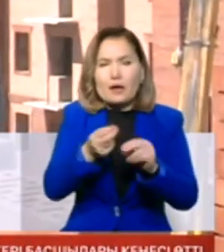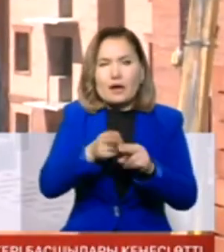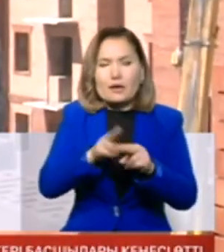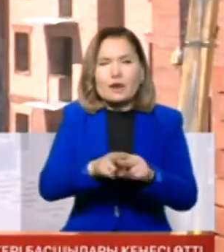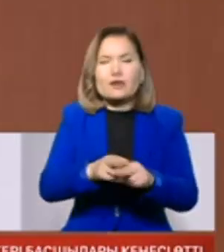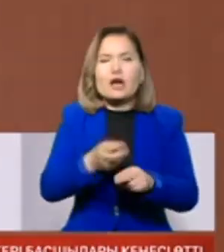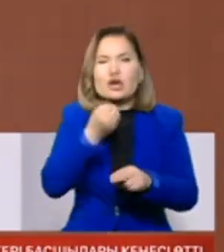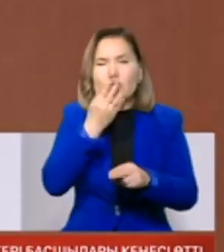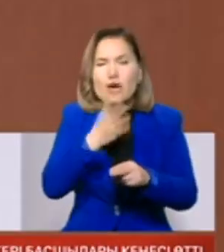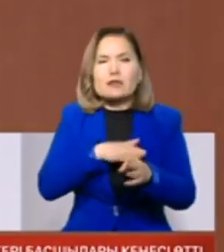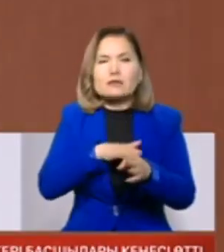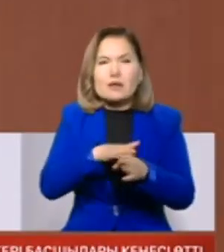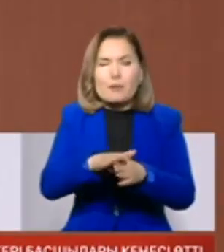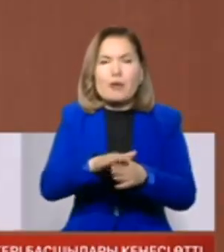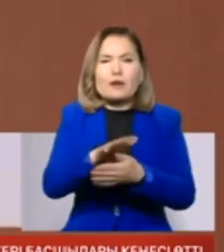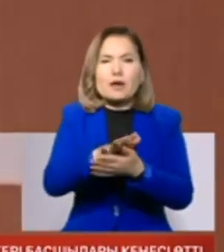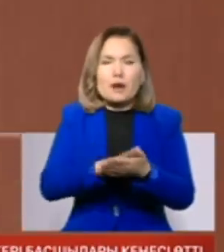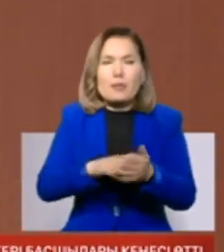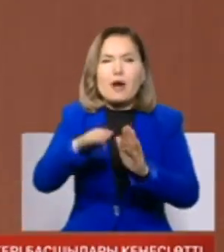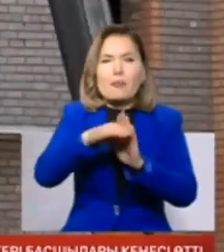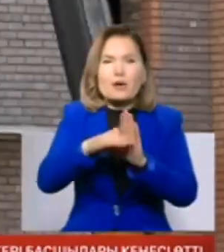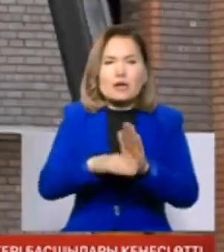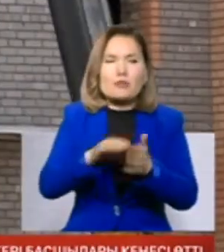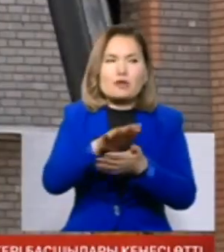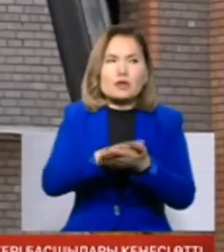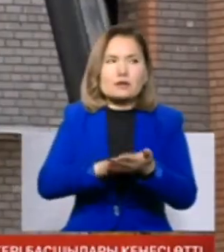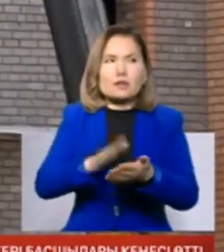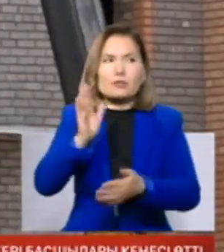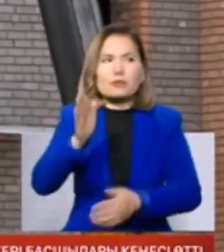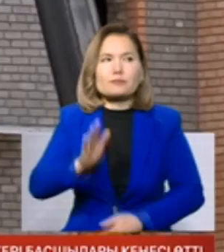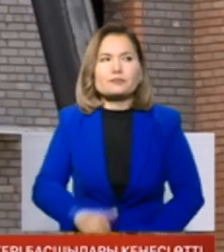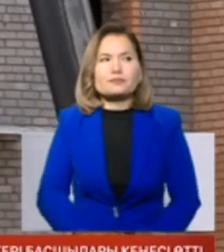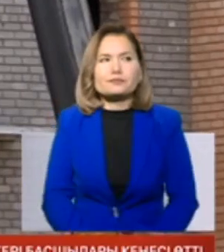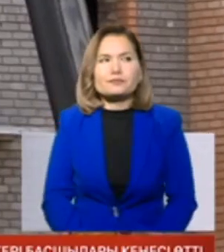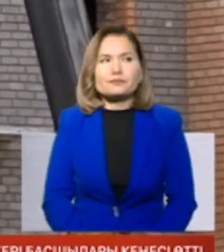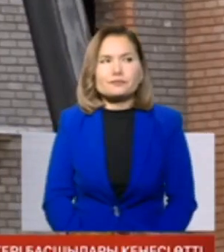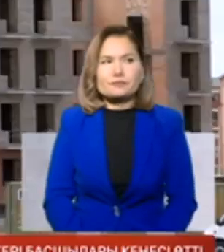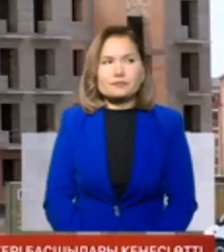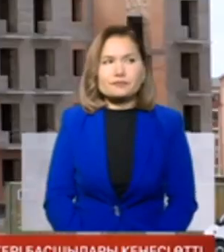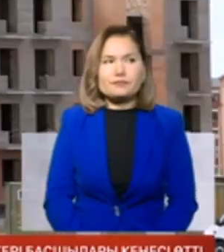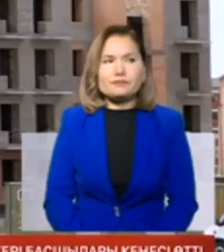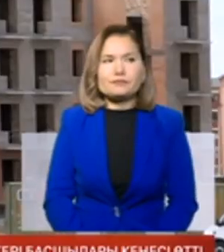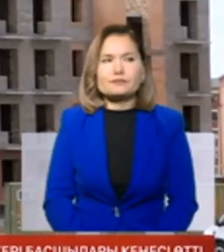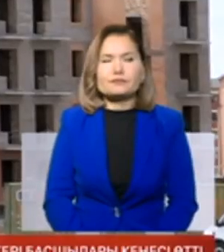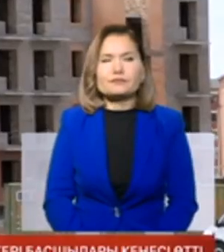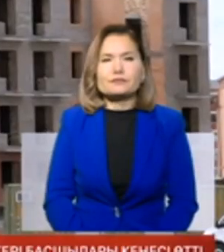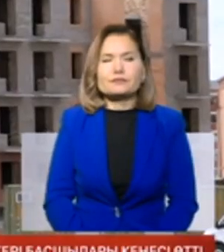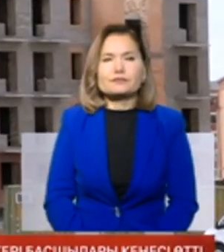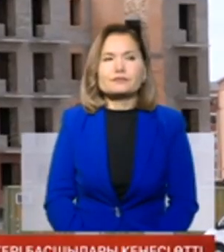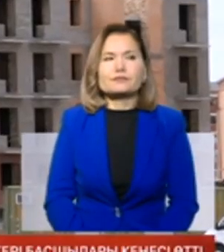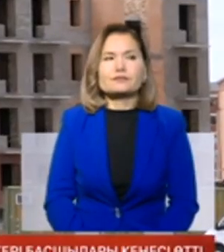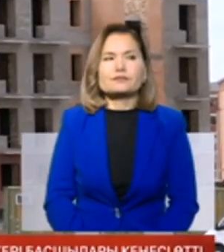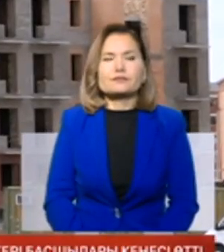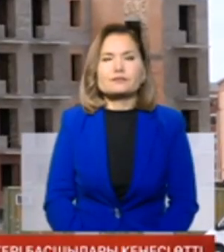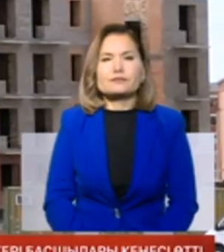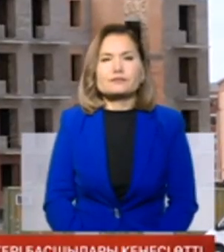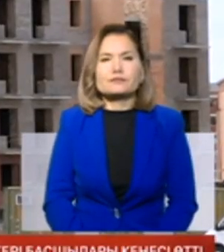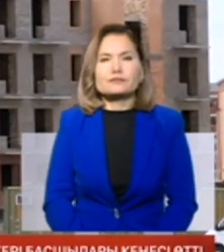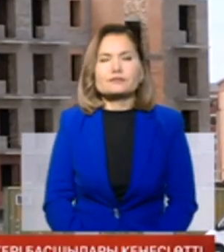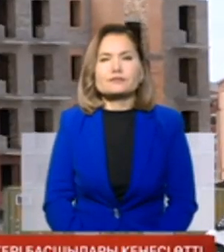игі бастама әлде жалғасын табатын болады. Әділбек Серікұлы, Нұрлыбек Нұрмахан, Қазақстан ұлттық телеарнасы,